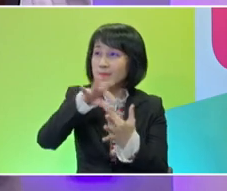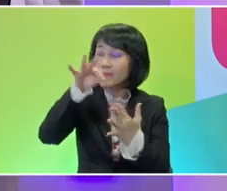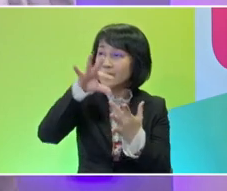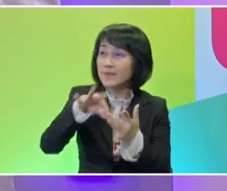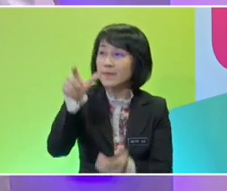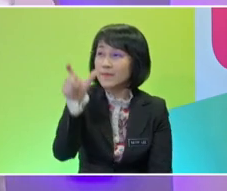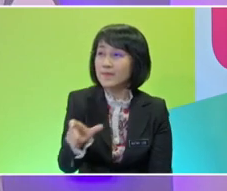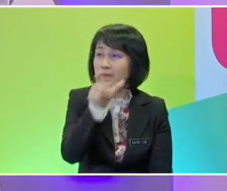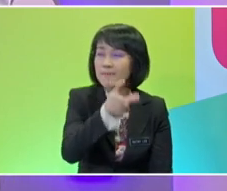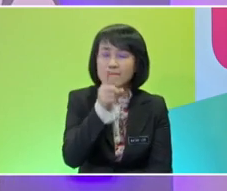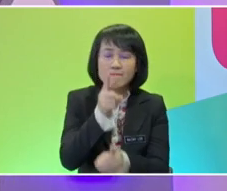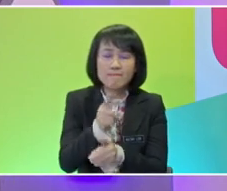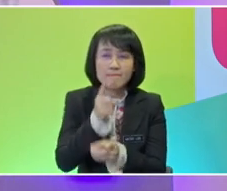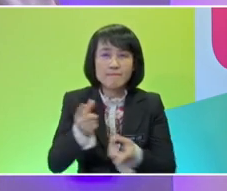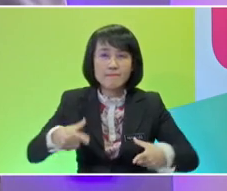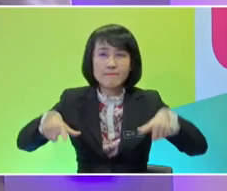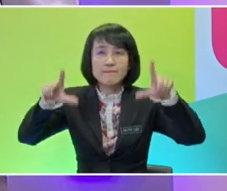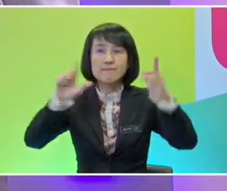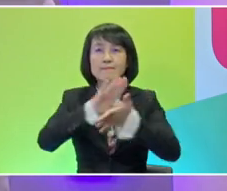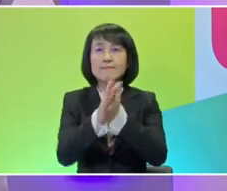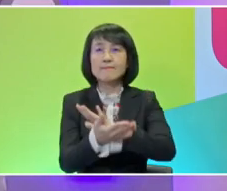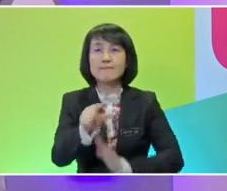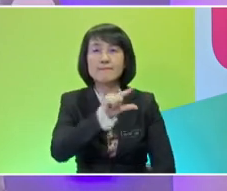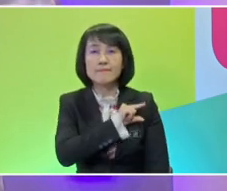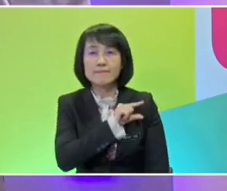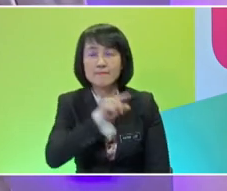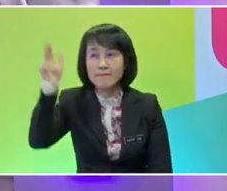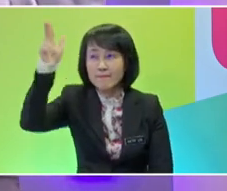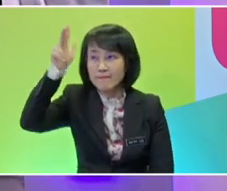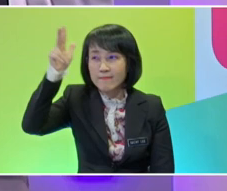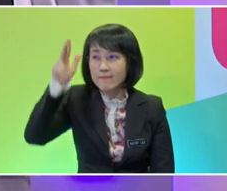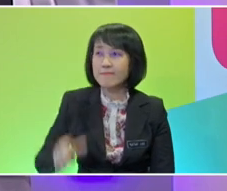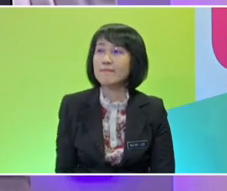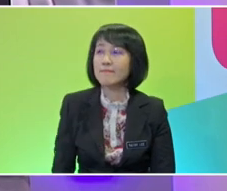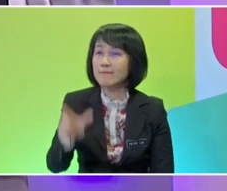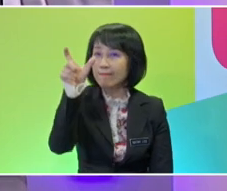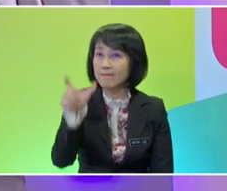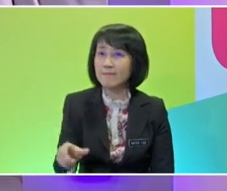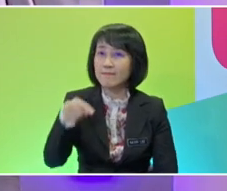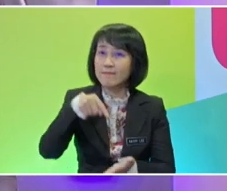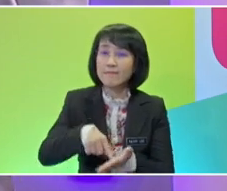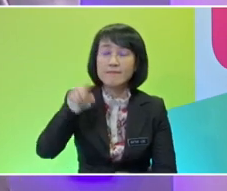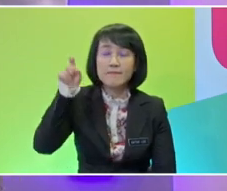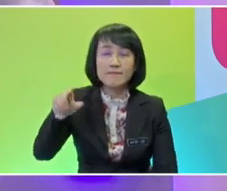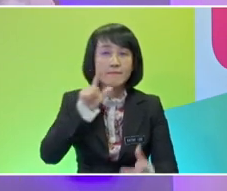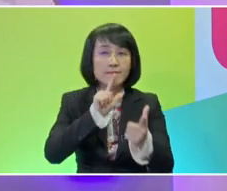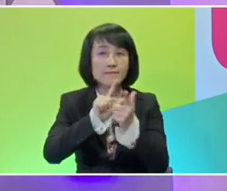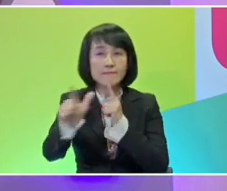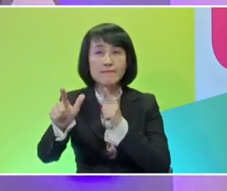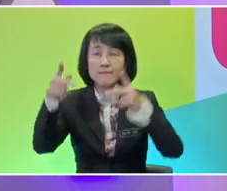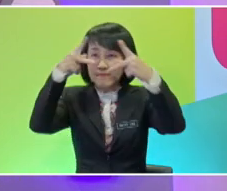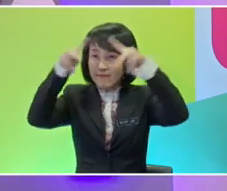betul-betul berkelayakan untuk menjadi pegawai kerajaan individu ini harus lulus pemeriksaan penghematan